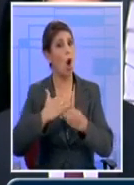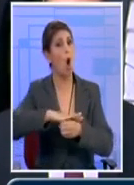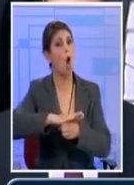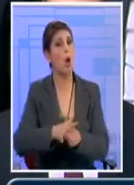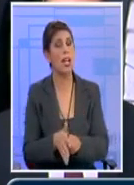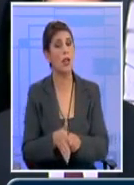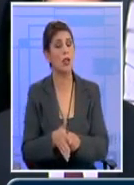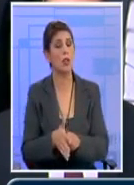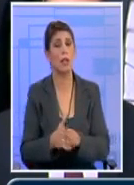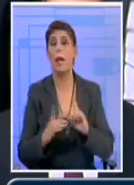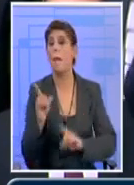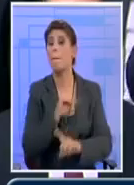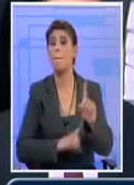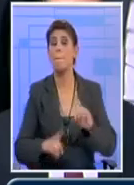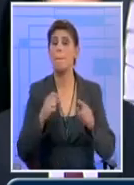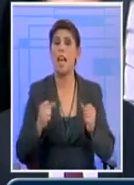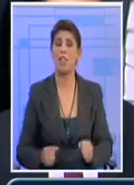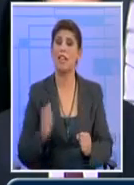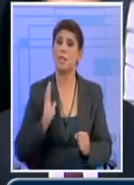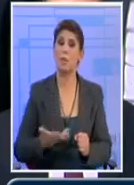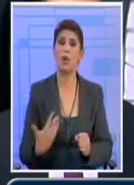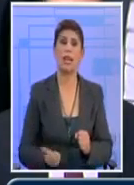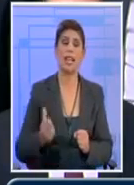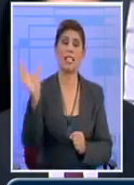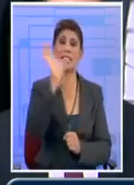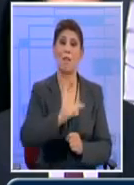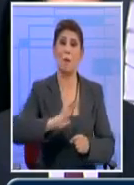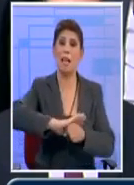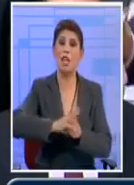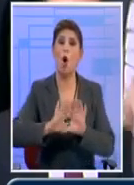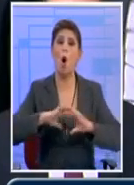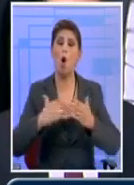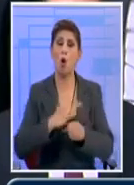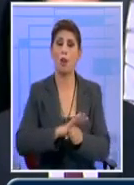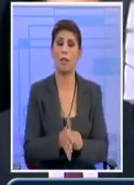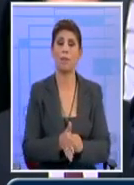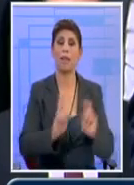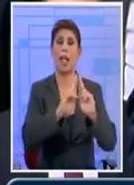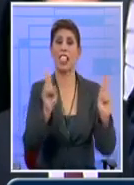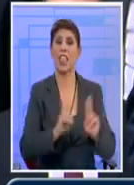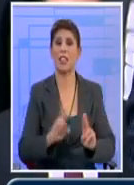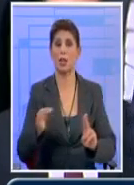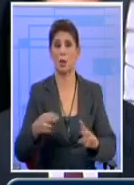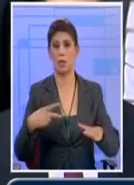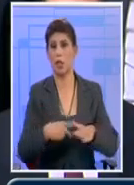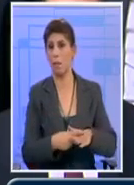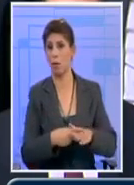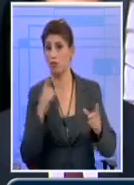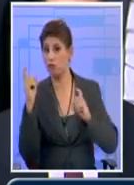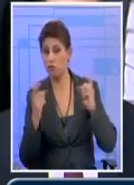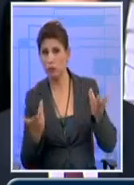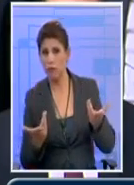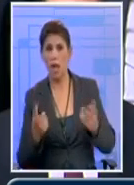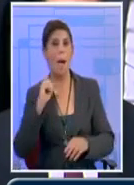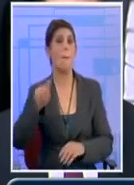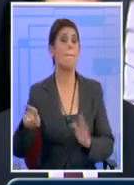και ποια θέση μπορεί να έχει στην ευρωπαϊκή ολοκλήρωση το Διεθνές Νομισματικό Ταμείο? Παράνομα